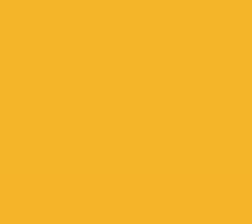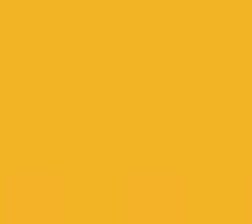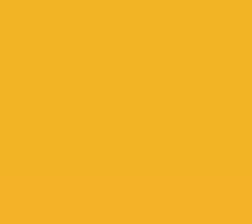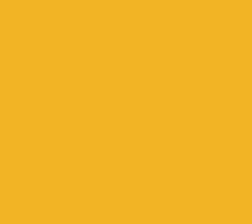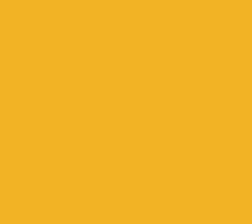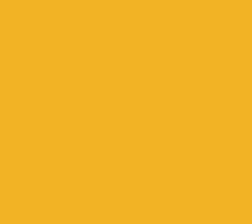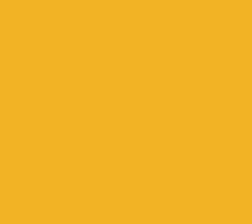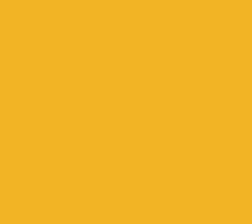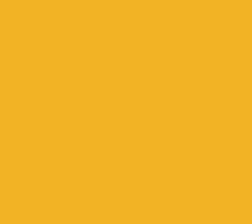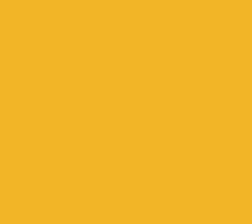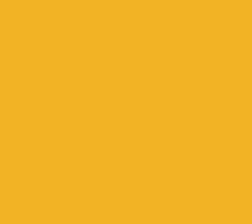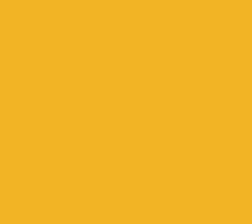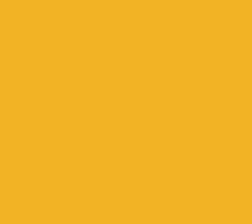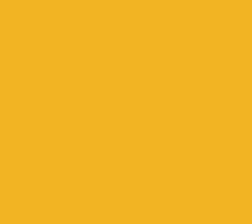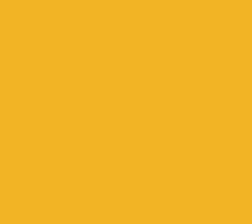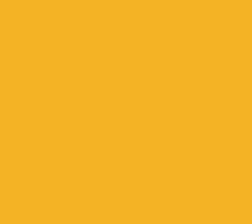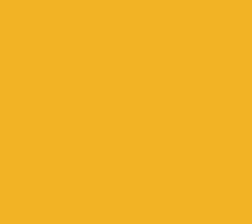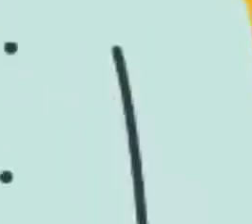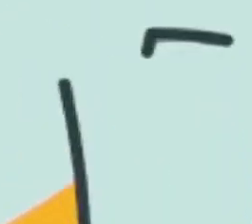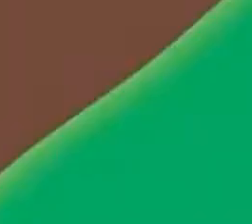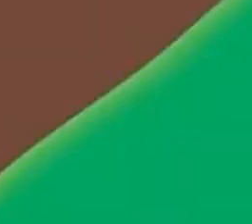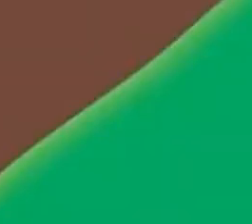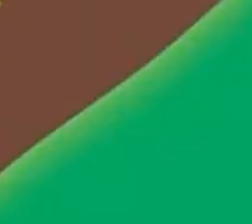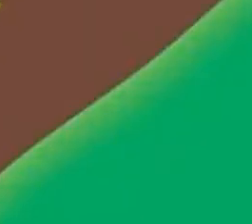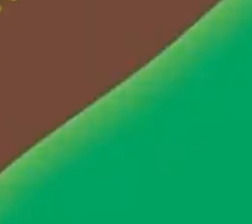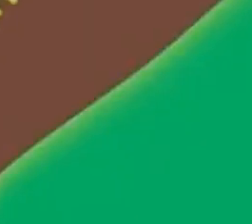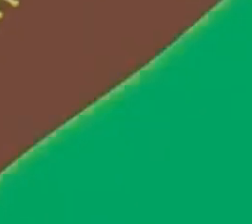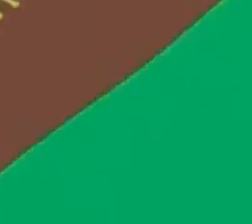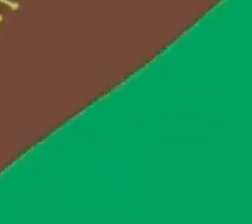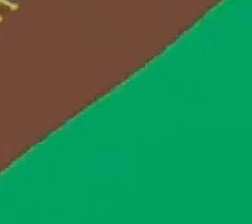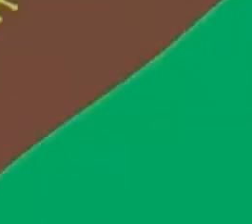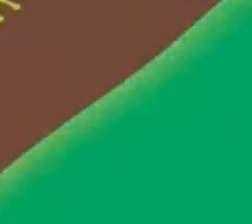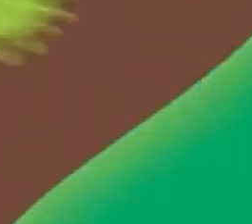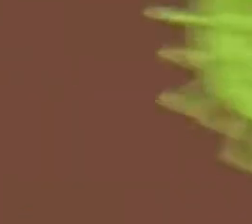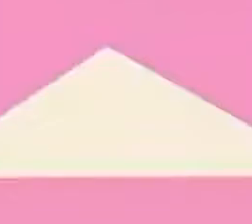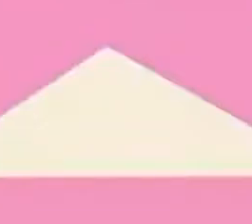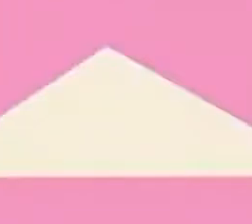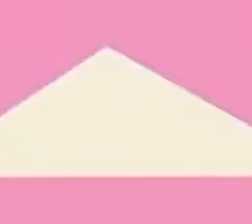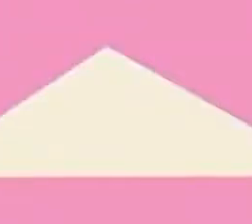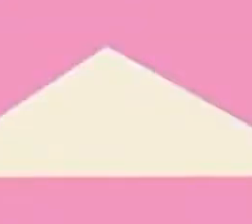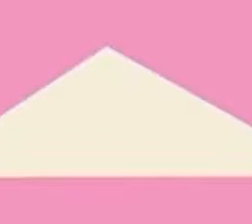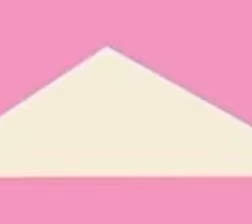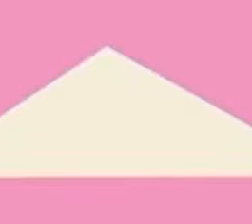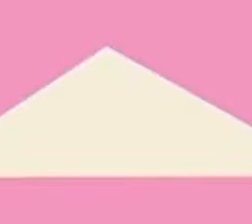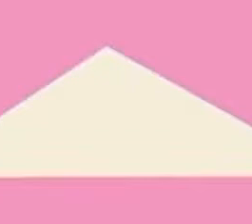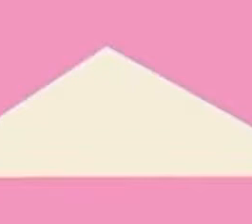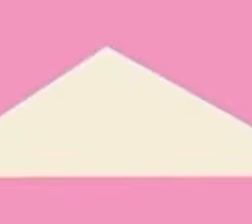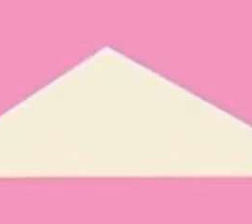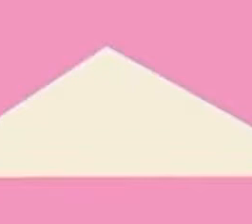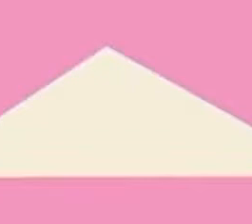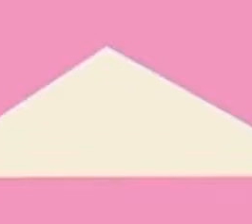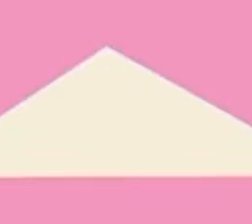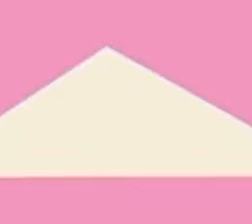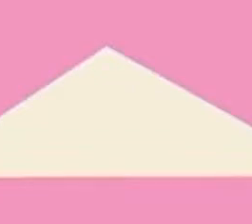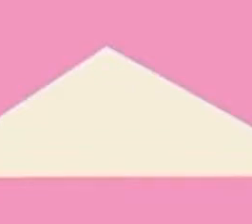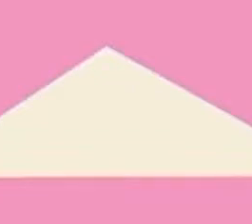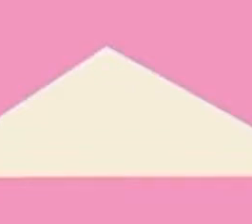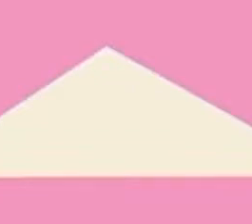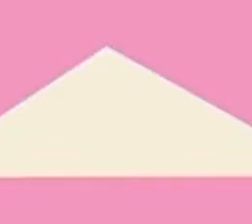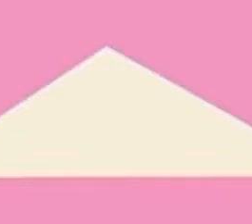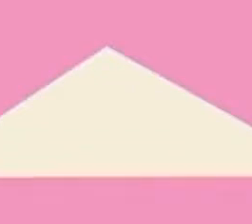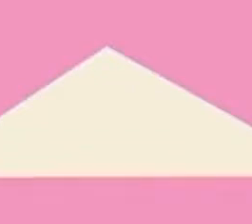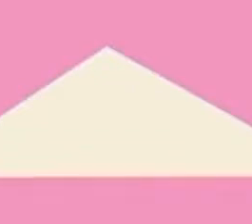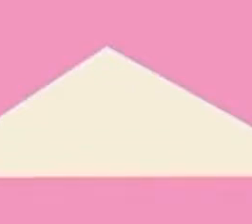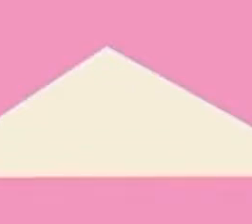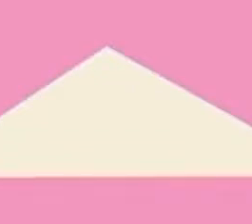mikono hushika na huwezi kuviona, lakini hata kama huvioni haimaanishi kuwa hakuna, na unaweza kuambukizwa unapogusa uso wako,